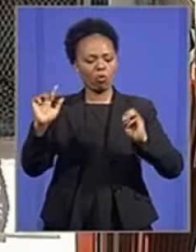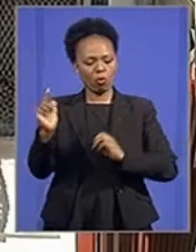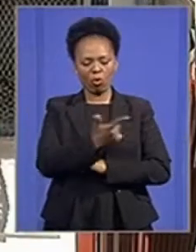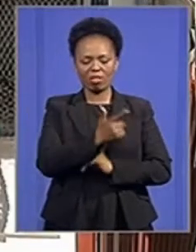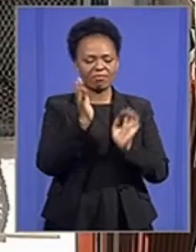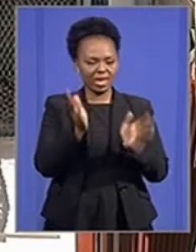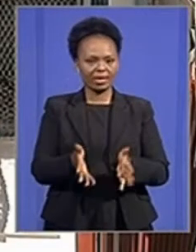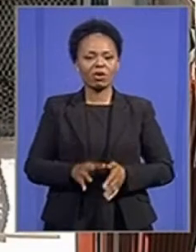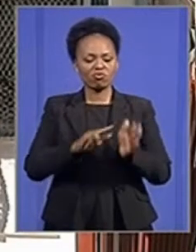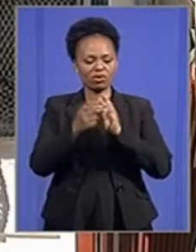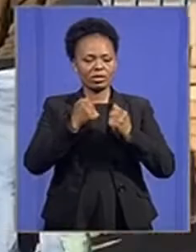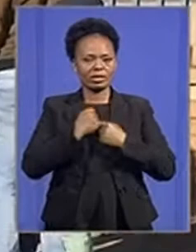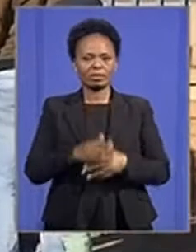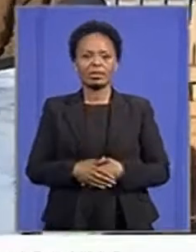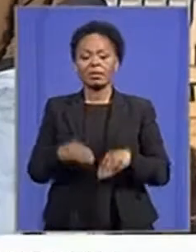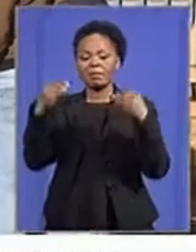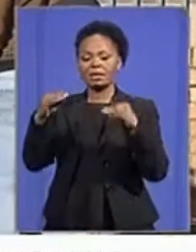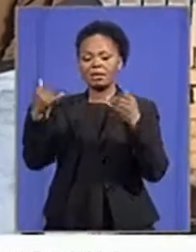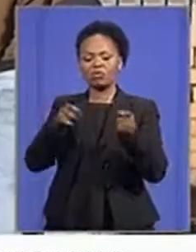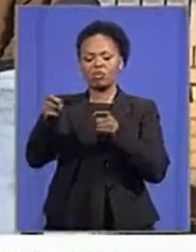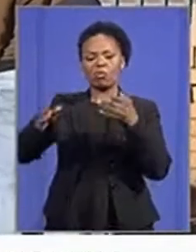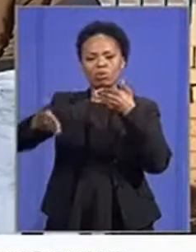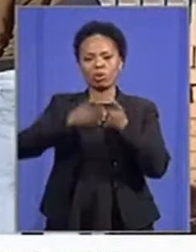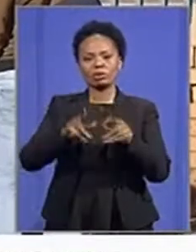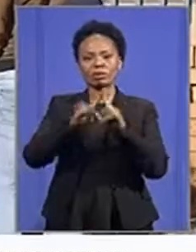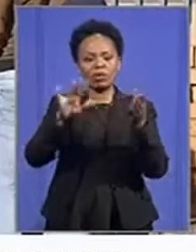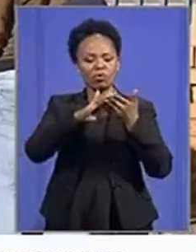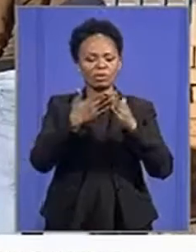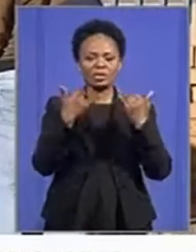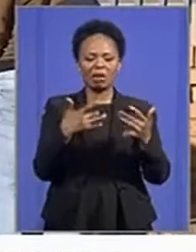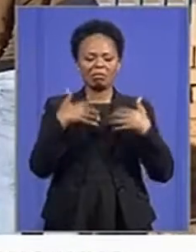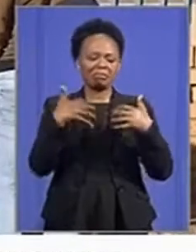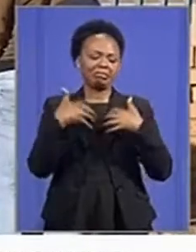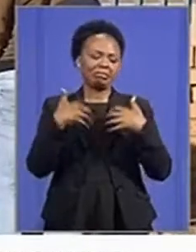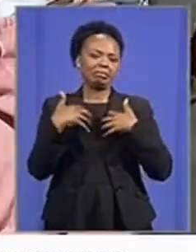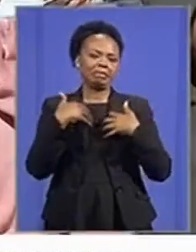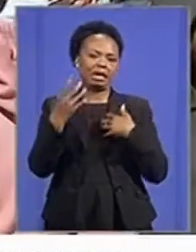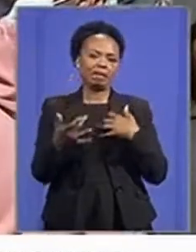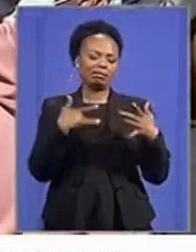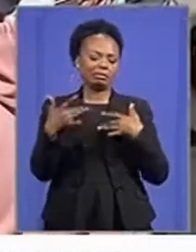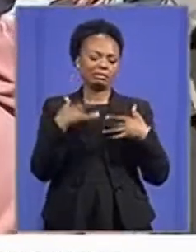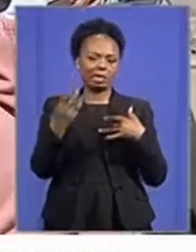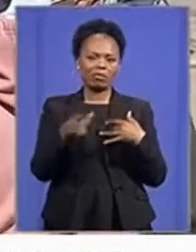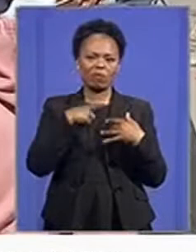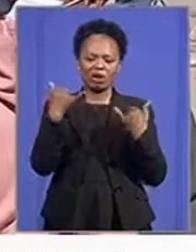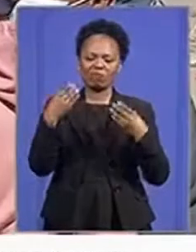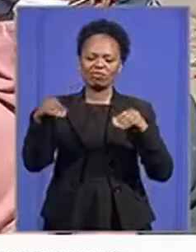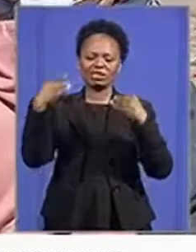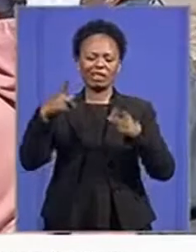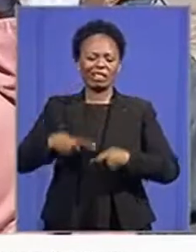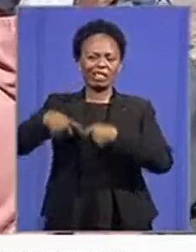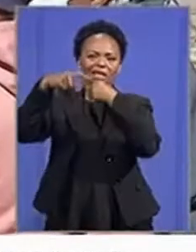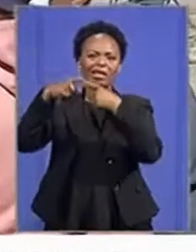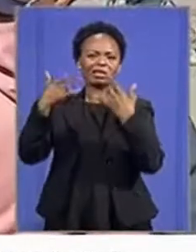Ge dikgwebo di tswaletšwe badudi ke bona ba kwa go bohloko. Ba bangwe ba re go emišwa ga ditirelo go fetogile go ba ditiro